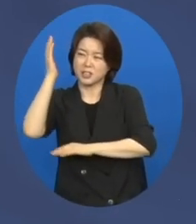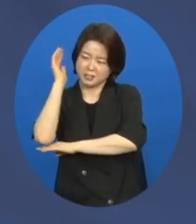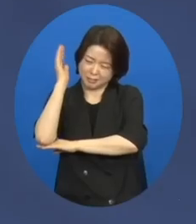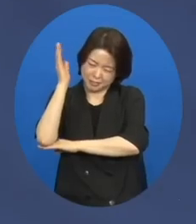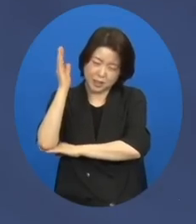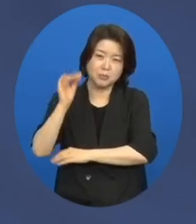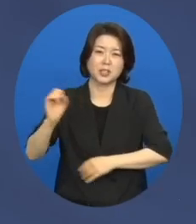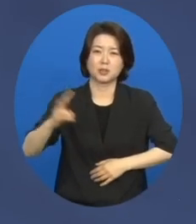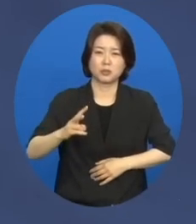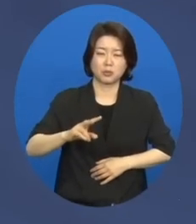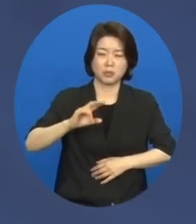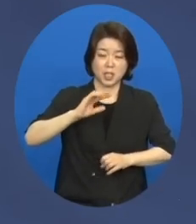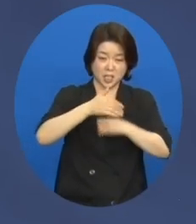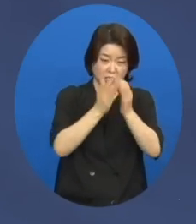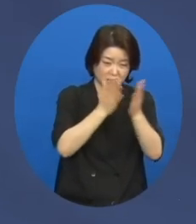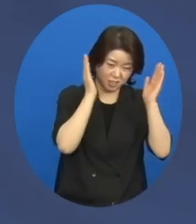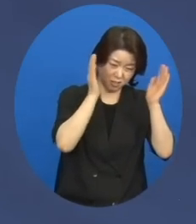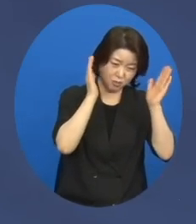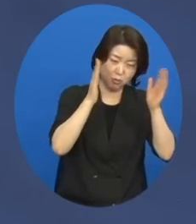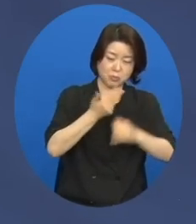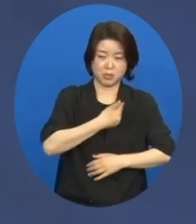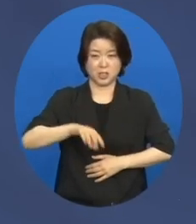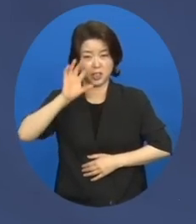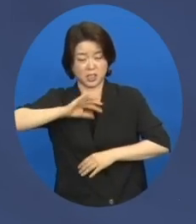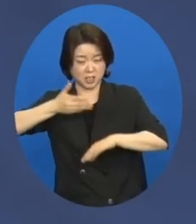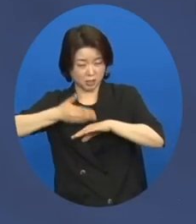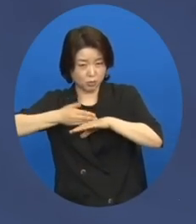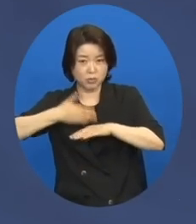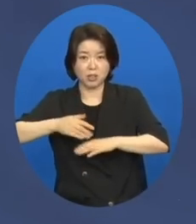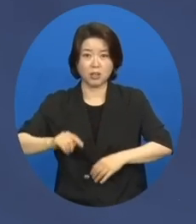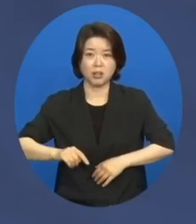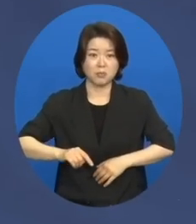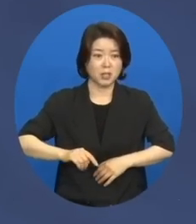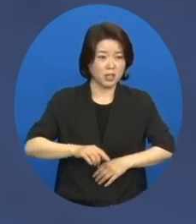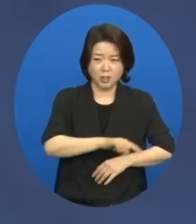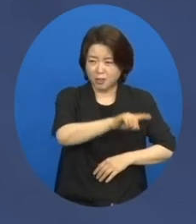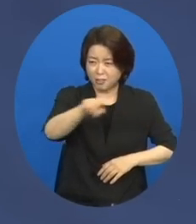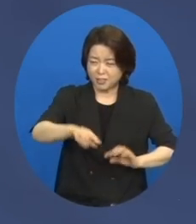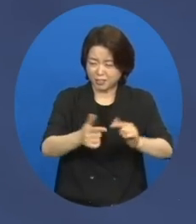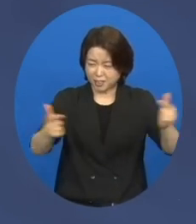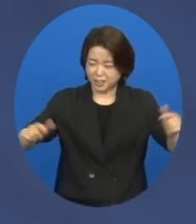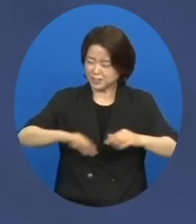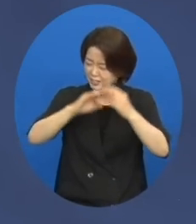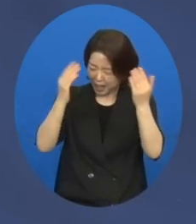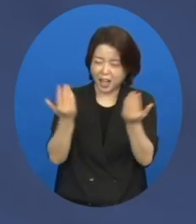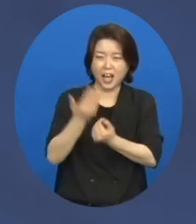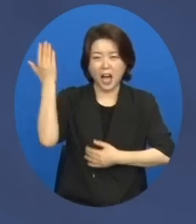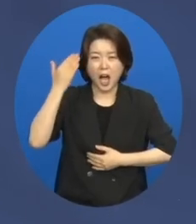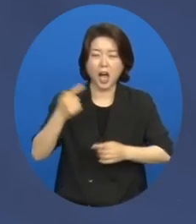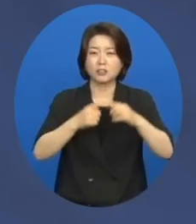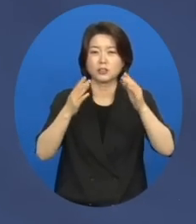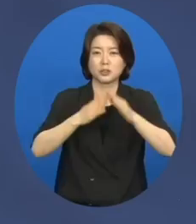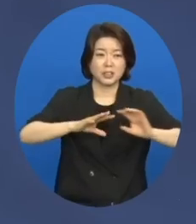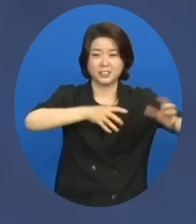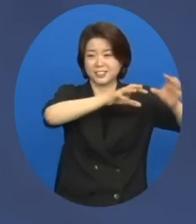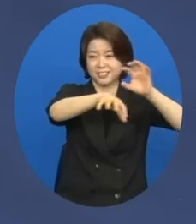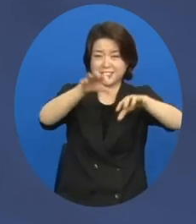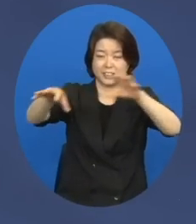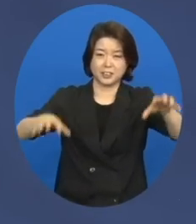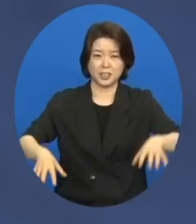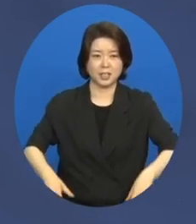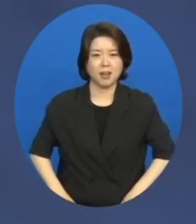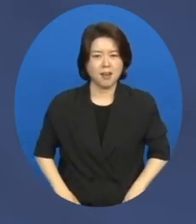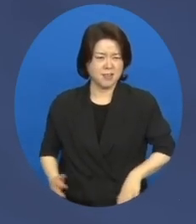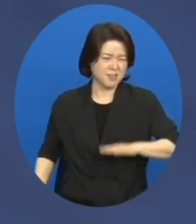뭐 성경 공부, 뭐 제자 훈련, 뭐 어지간한 한국교회 뭐 전 세계에서 가장 흐드러질